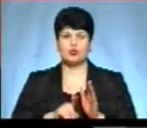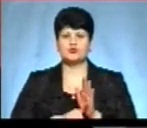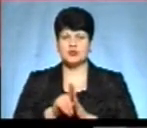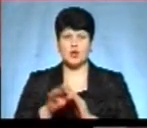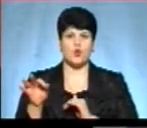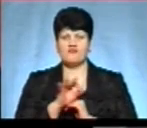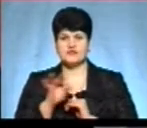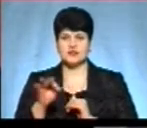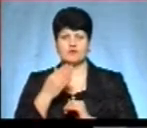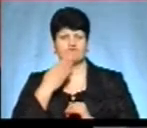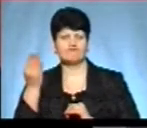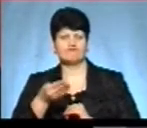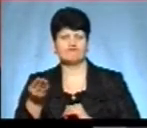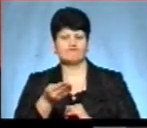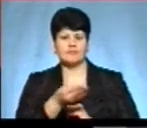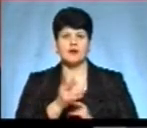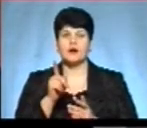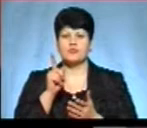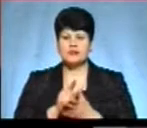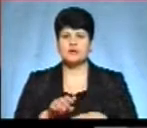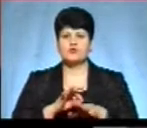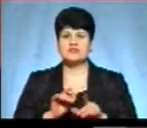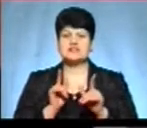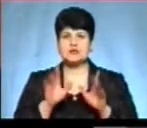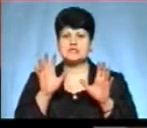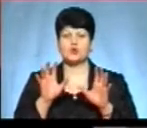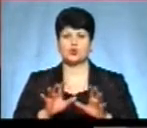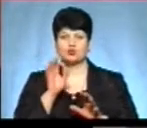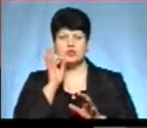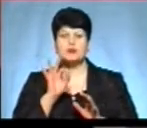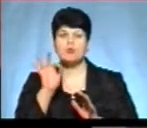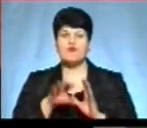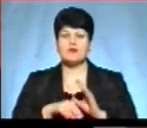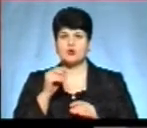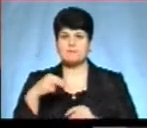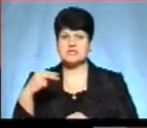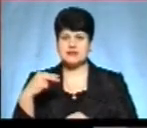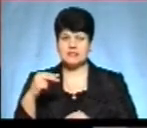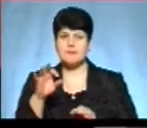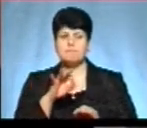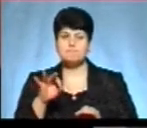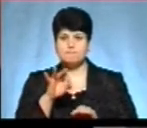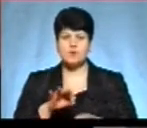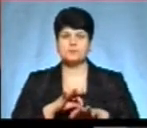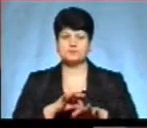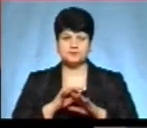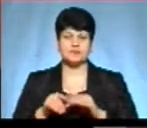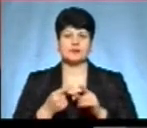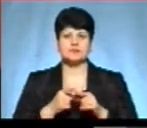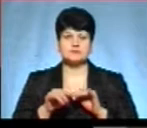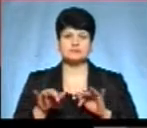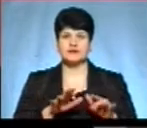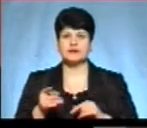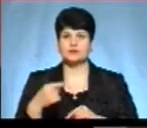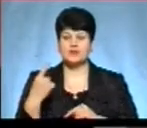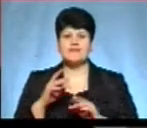передвиборча агітація, яка повинна проводитись згідно із законом України про вибори президента. Про перебіг виборчої кампанії на Тернопільщині